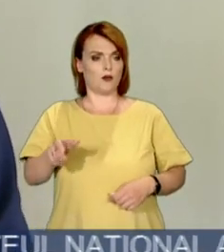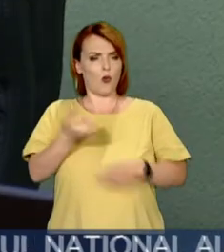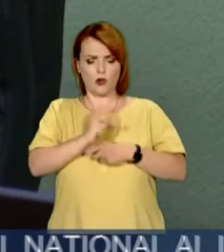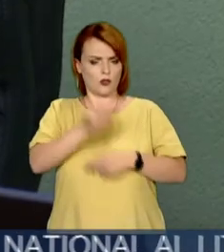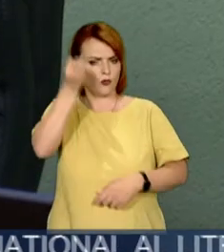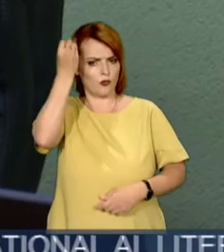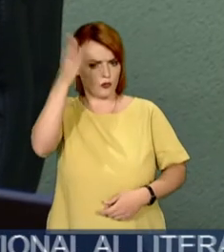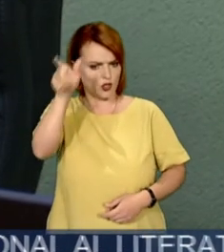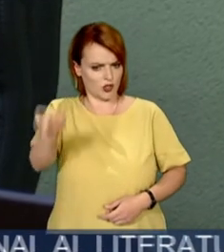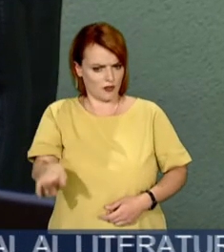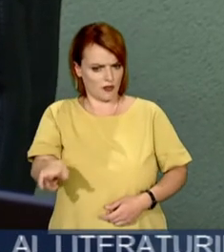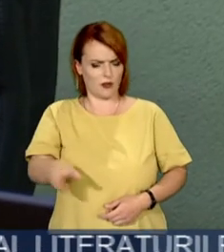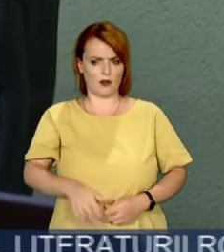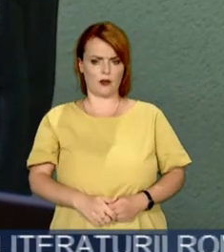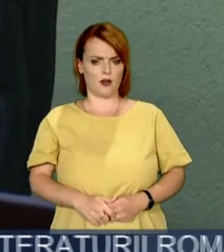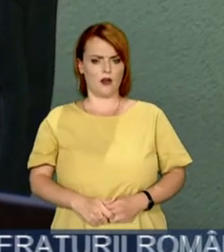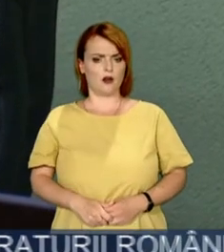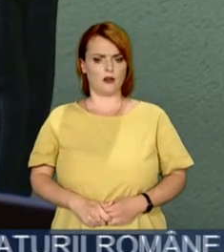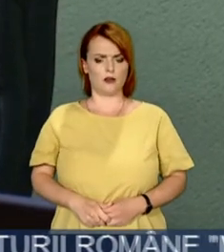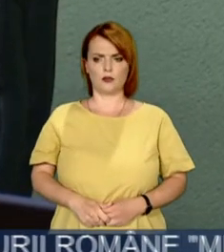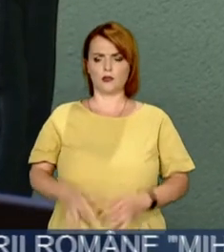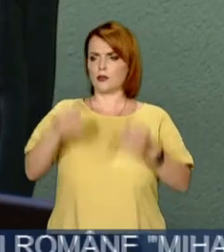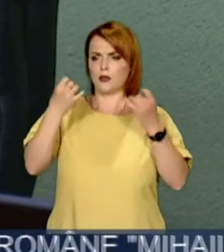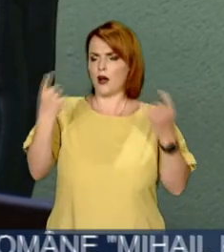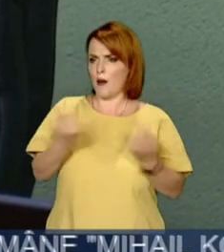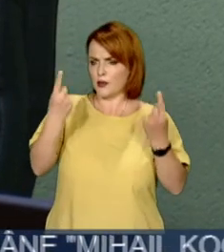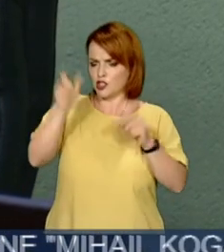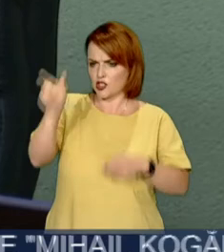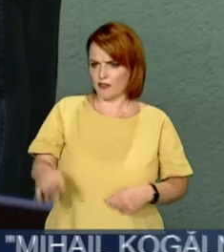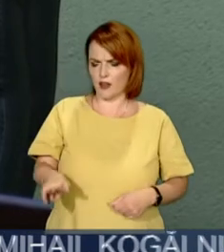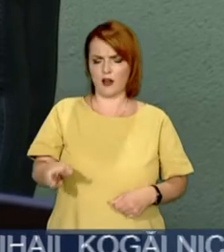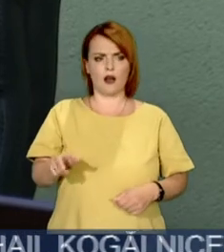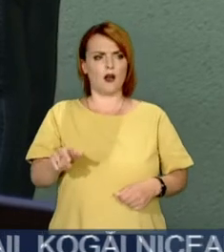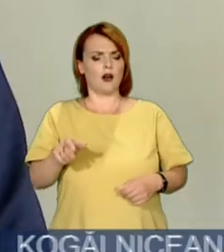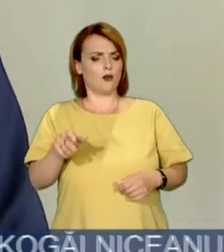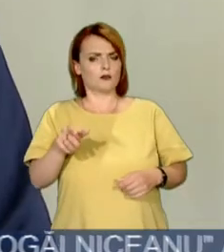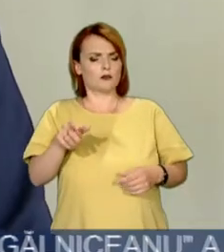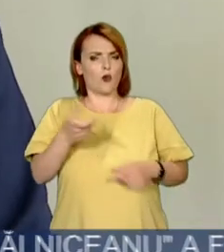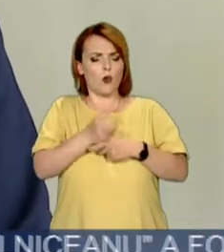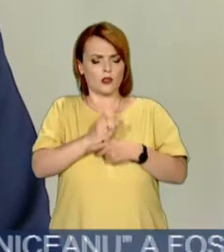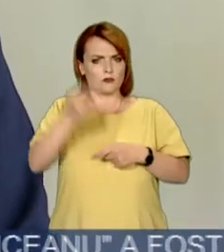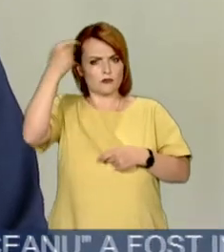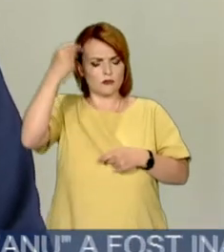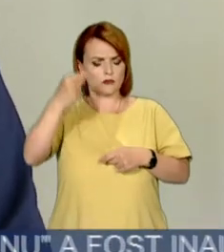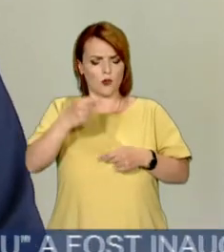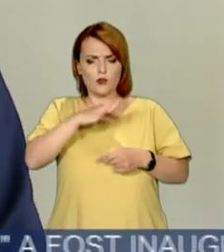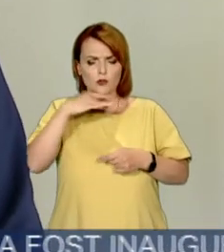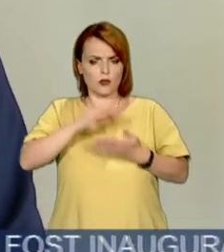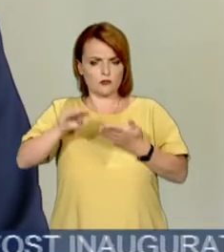enciclopedică, care nu este numai un om care gândește cultura, ci care este în același timp și un